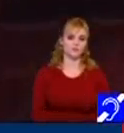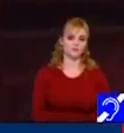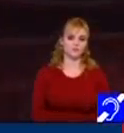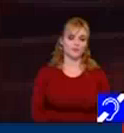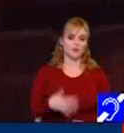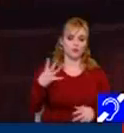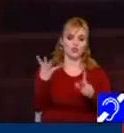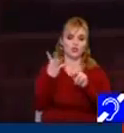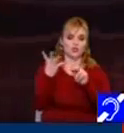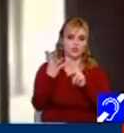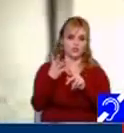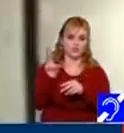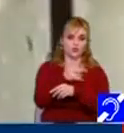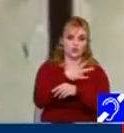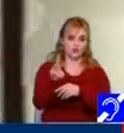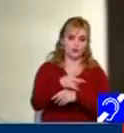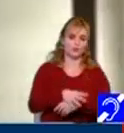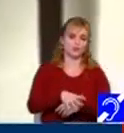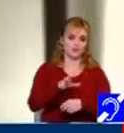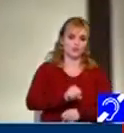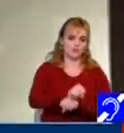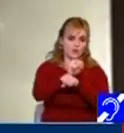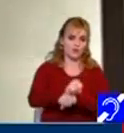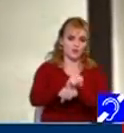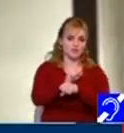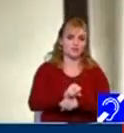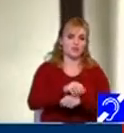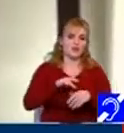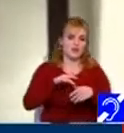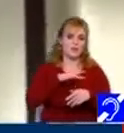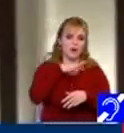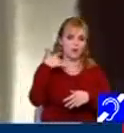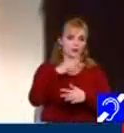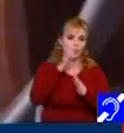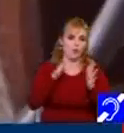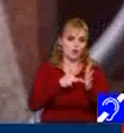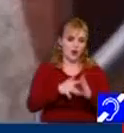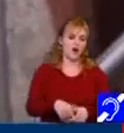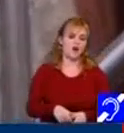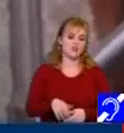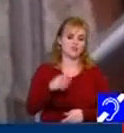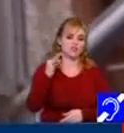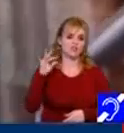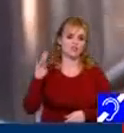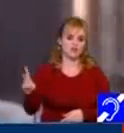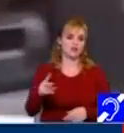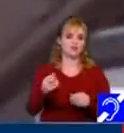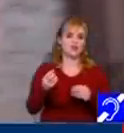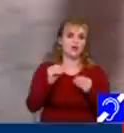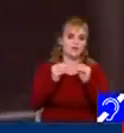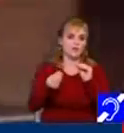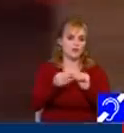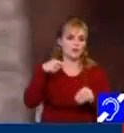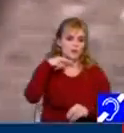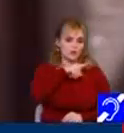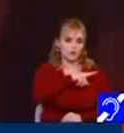A patra noapte la rând, iranienii au ieșit pe străzile mai multor orașe ale țării pentru a protesta împotriva corupției și problemelor economice. Televiziunea